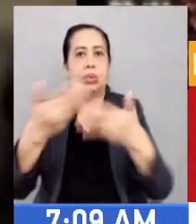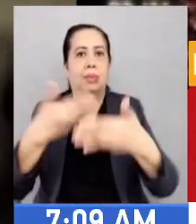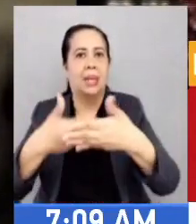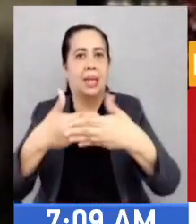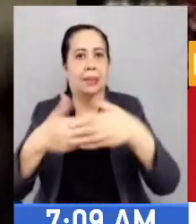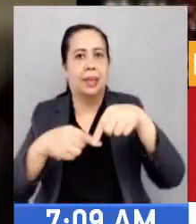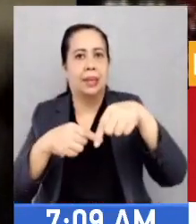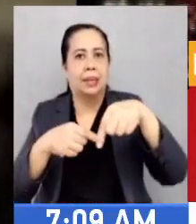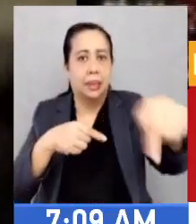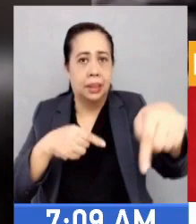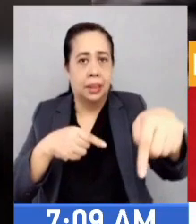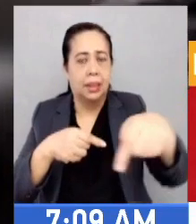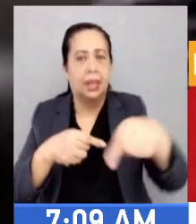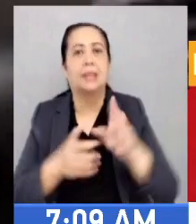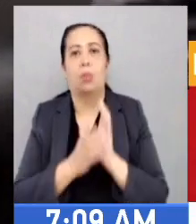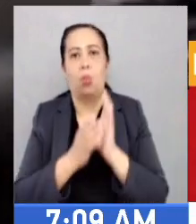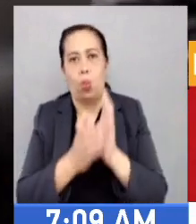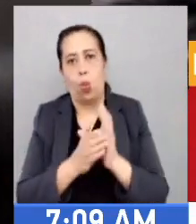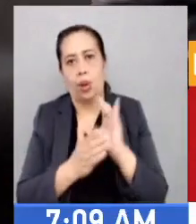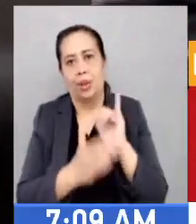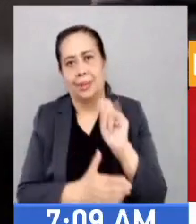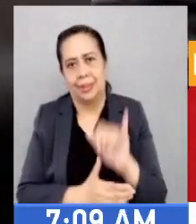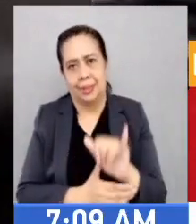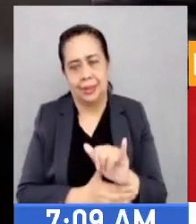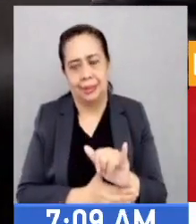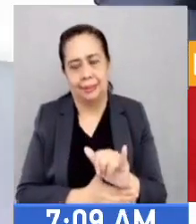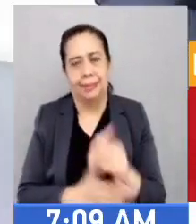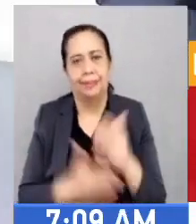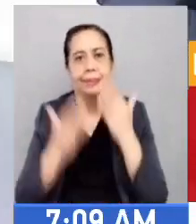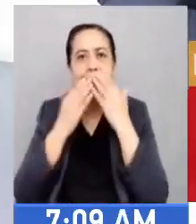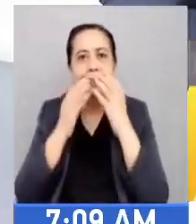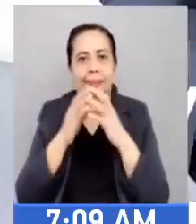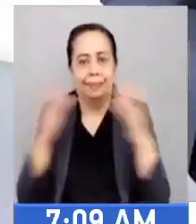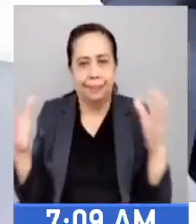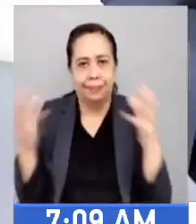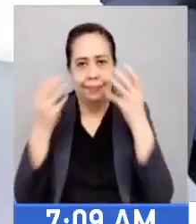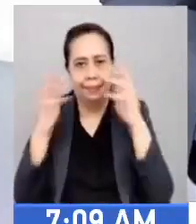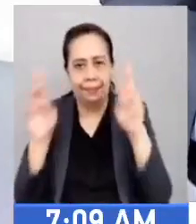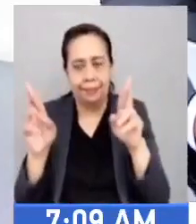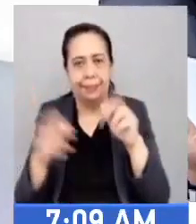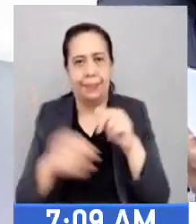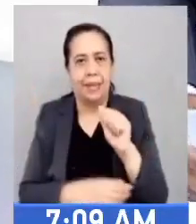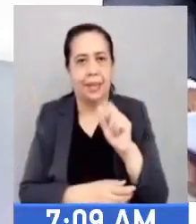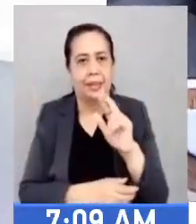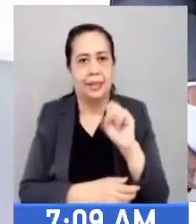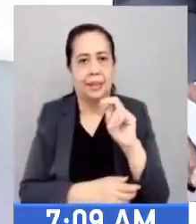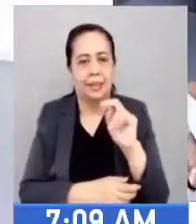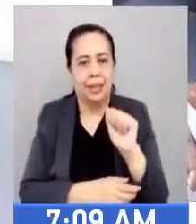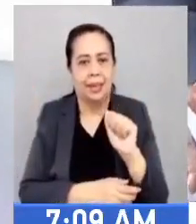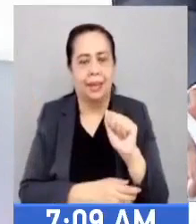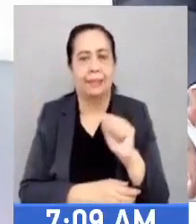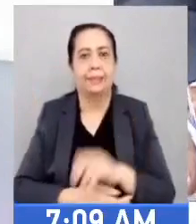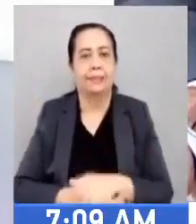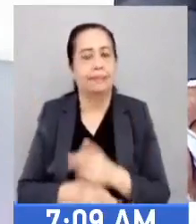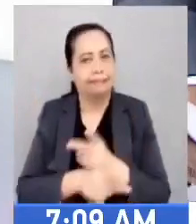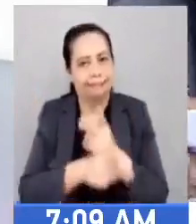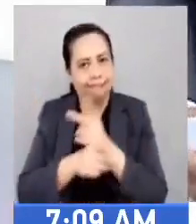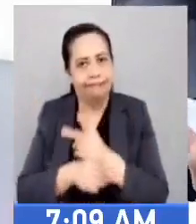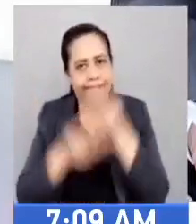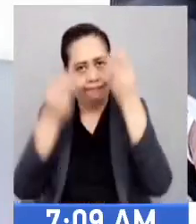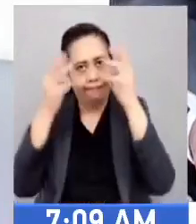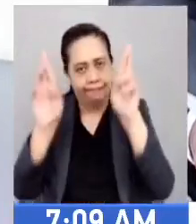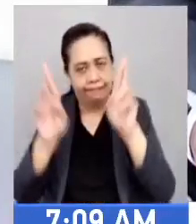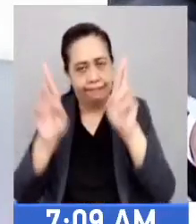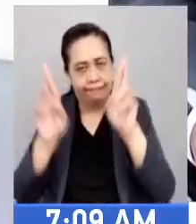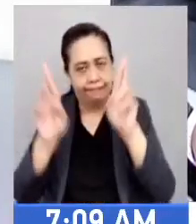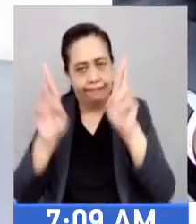City. Maraming salamat, Hadji Muhtamad, Basilan Mayor Arsina Kahing-Nanoh. Ingat po kayo, Mayor. Maraming salamat